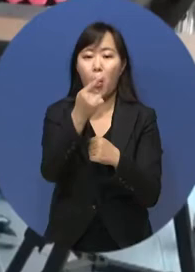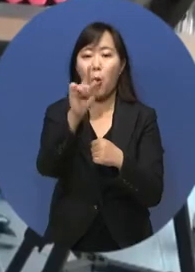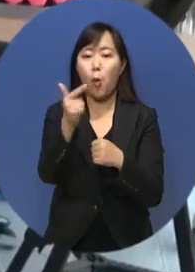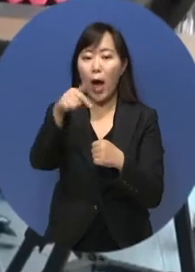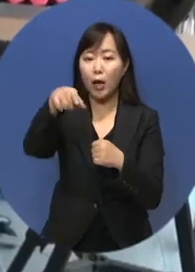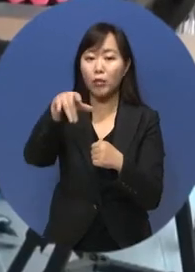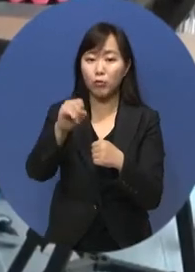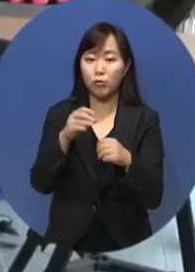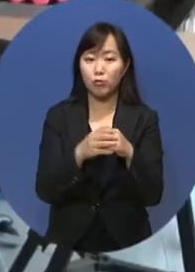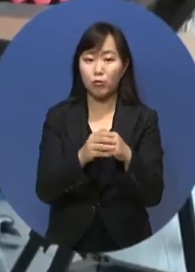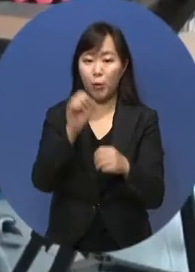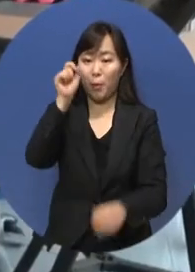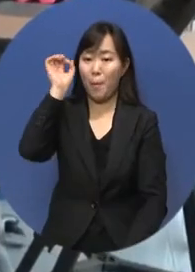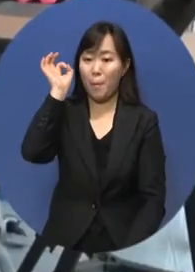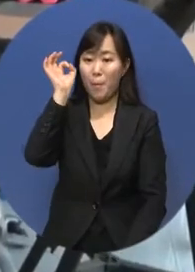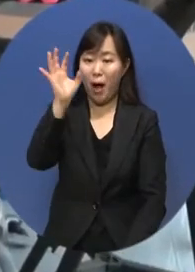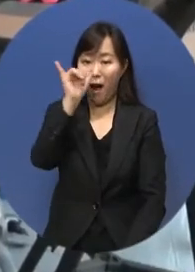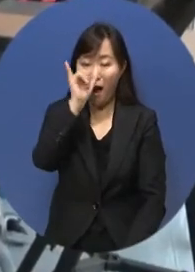있습니다.